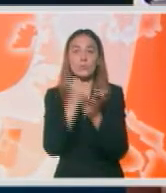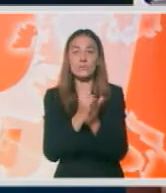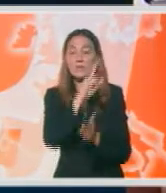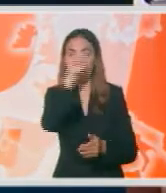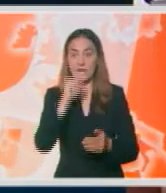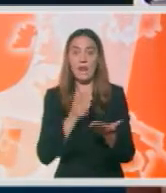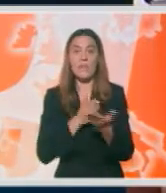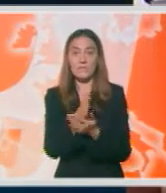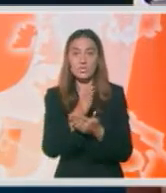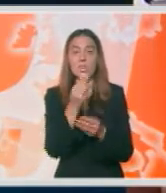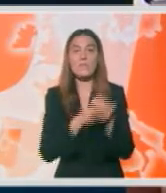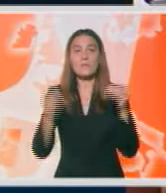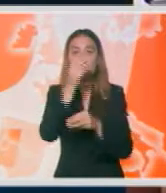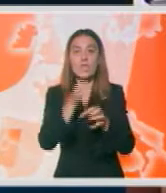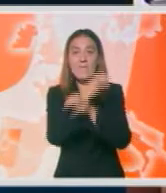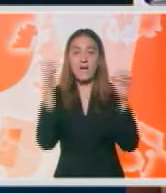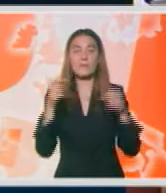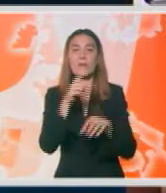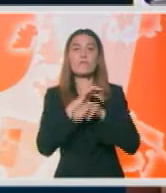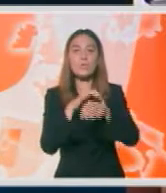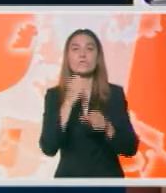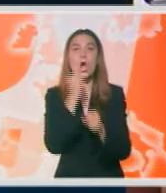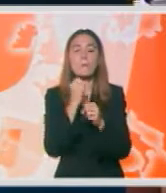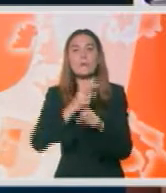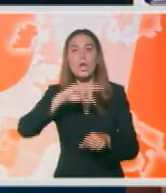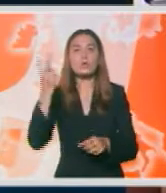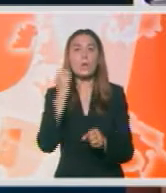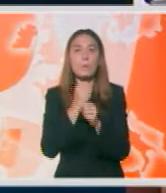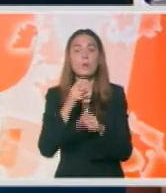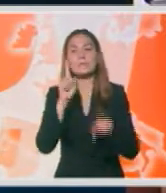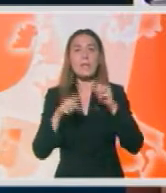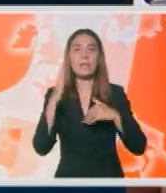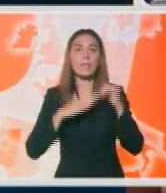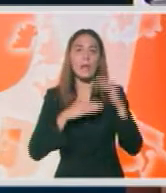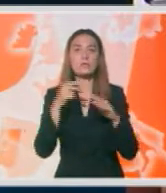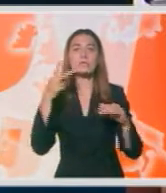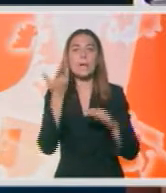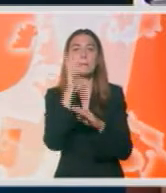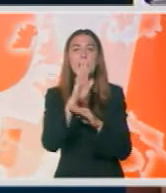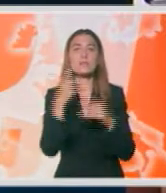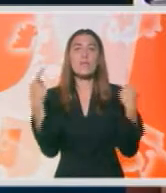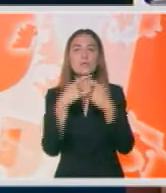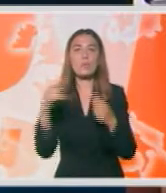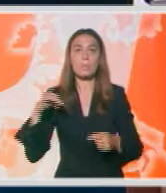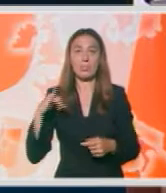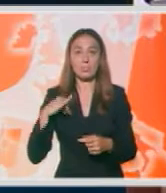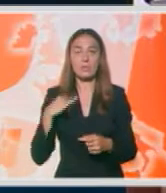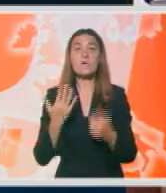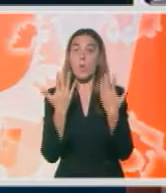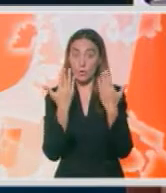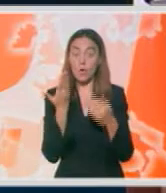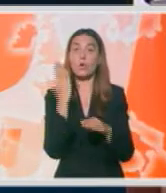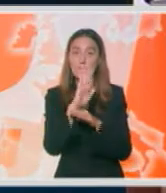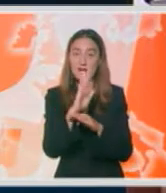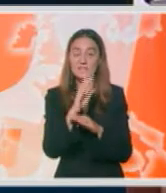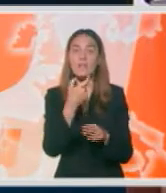da li vršenje više javnih funkcija, odnosno obavljanje drugog posla ili delatnosti, predstavlja sukob interesa. Ukoliko